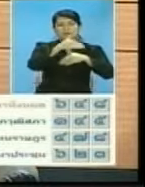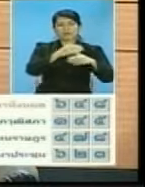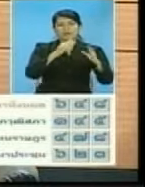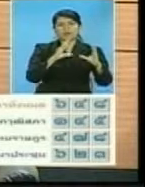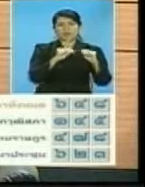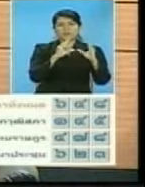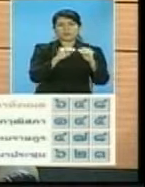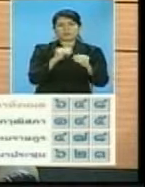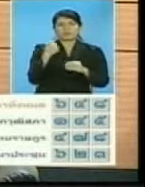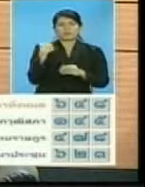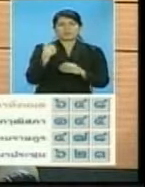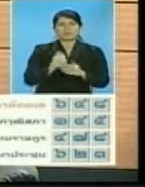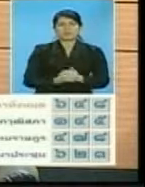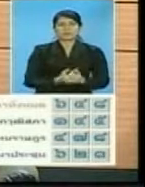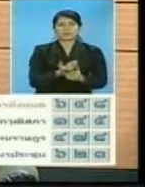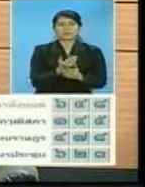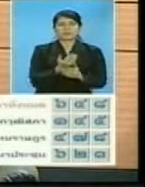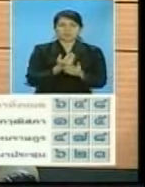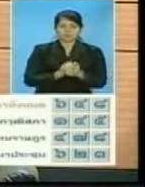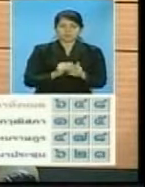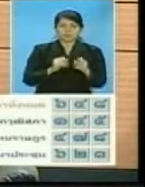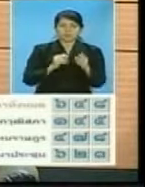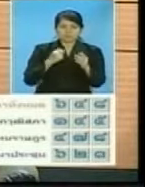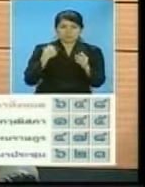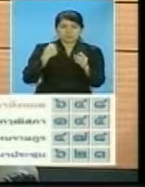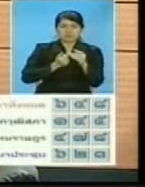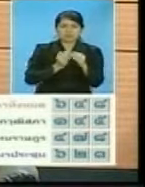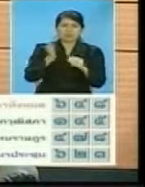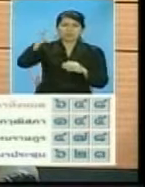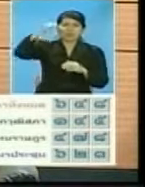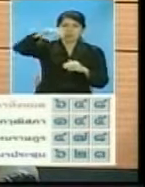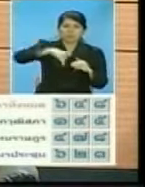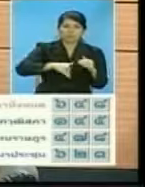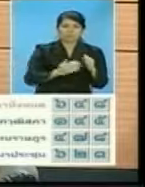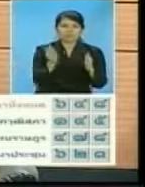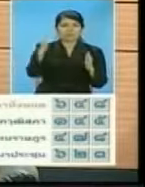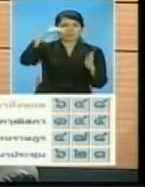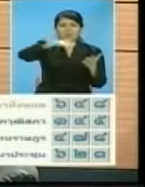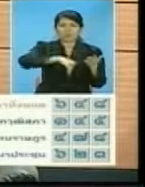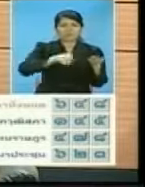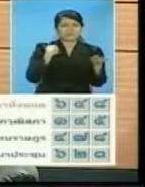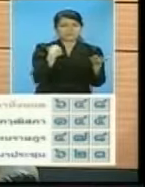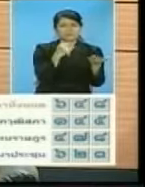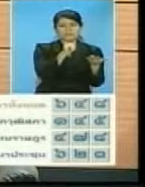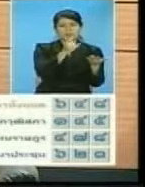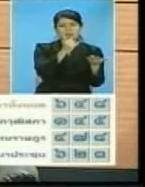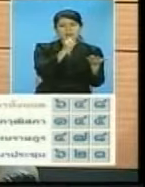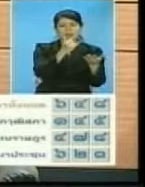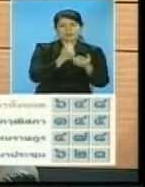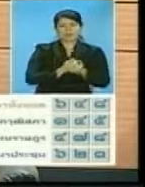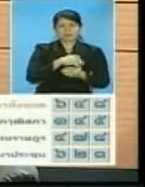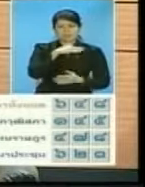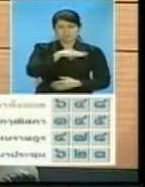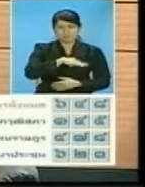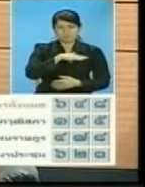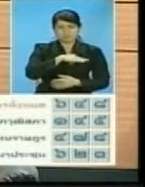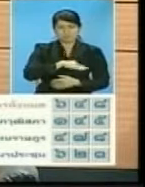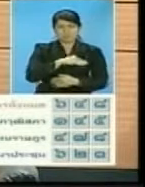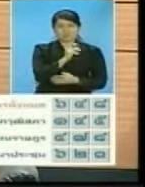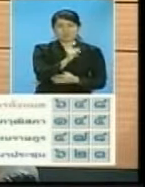มขึ้นขึ้นลงลงบอกตรงๆว่าความรู้สึกมีความ